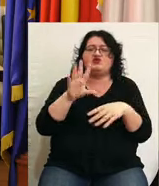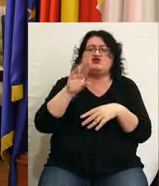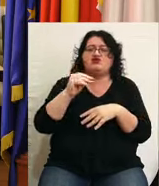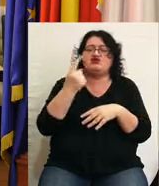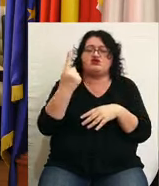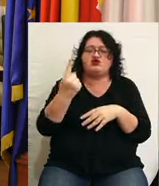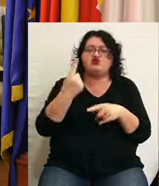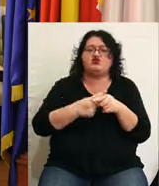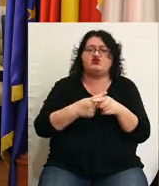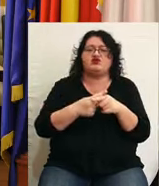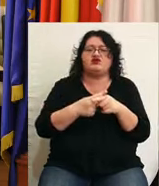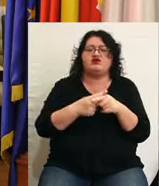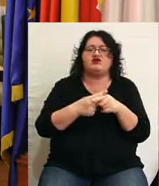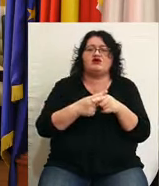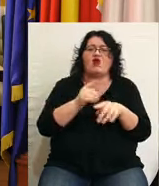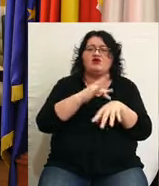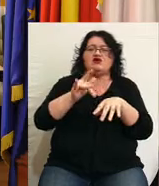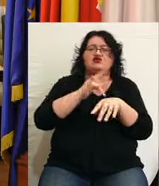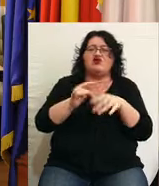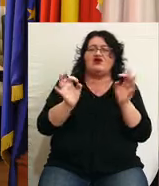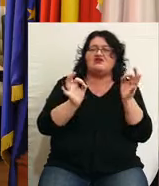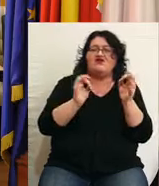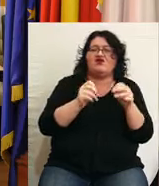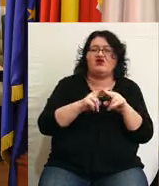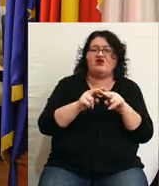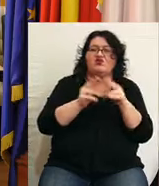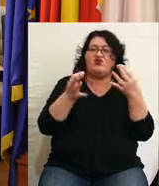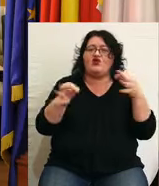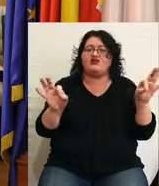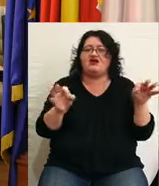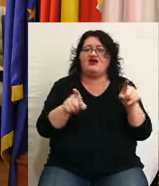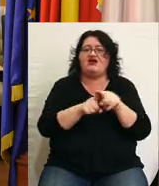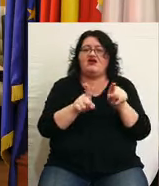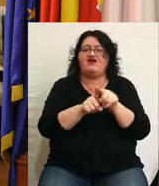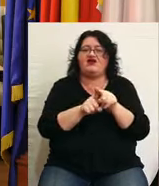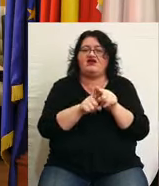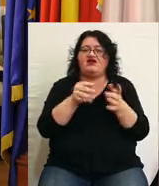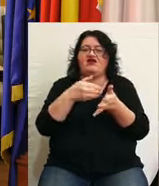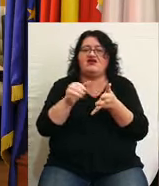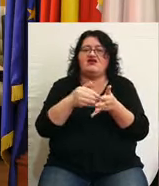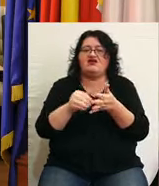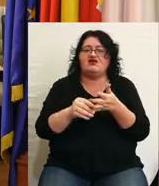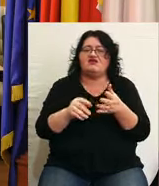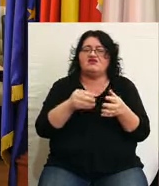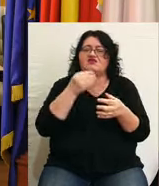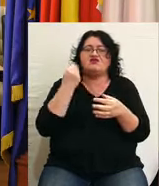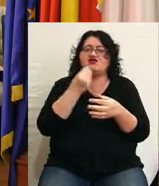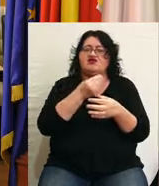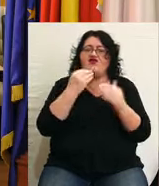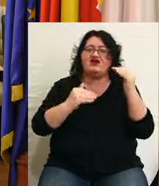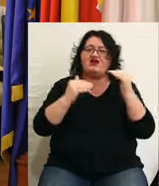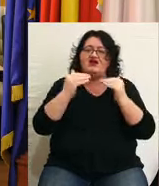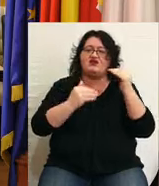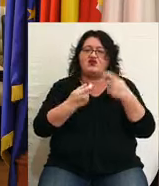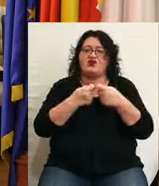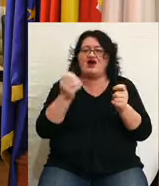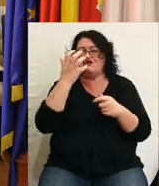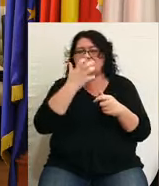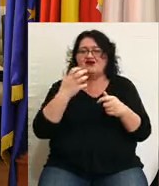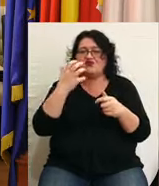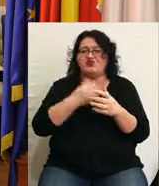851 și au încercat să folosească un model unde există oarecare un echilibru între gaz și cărbune.